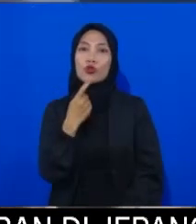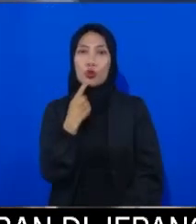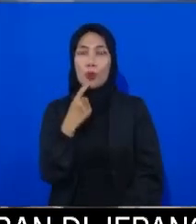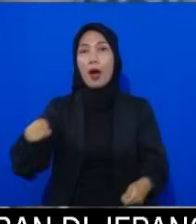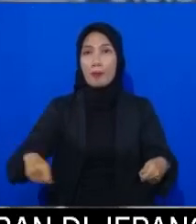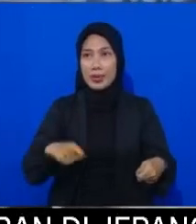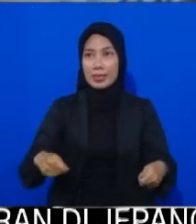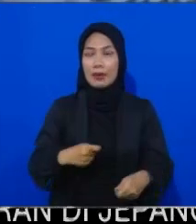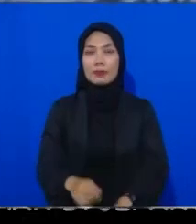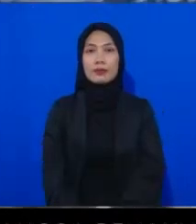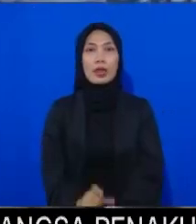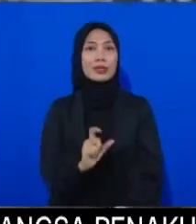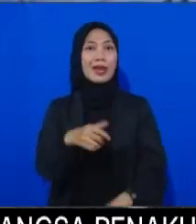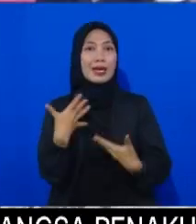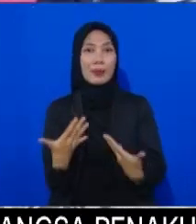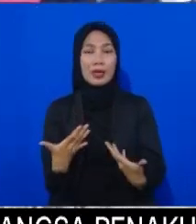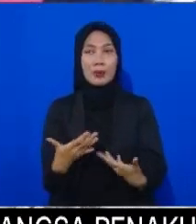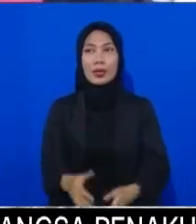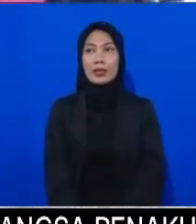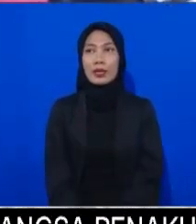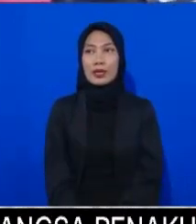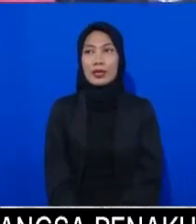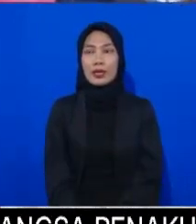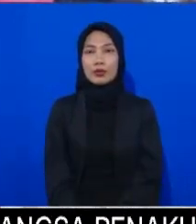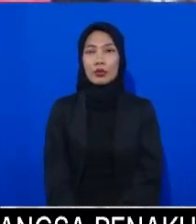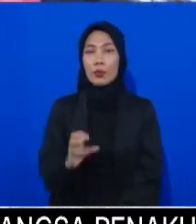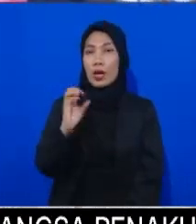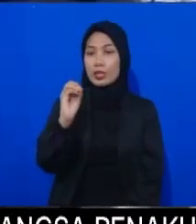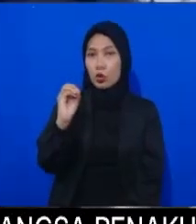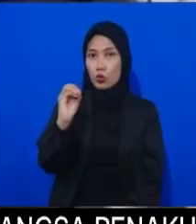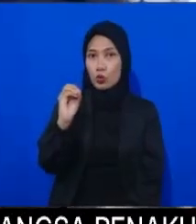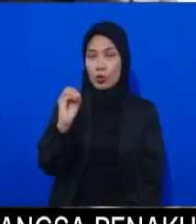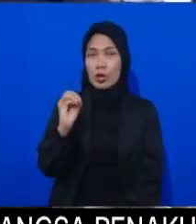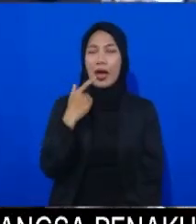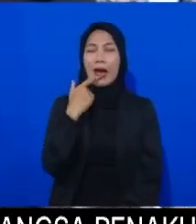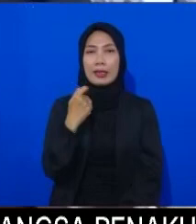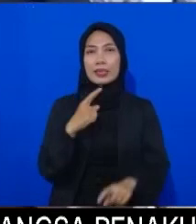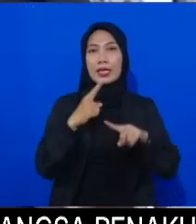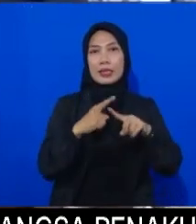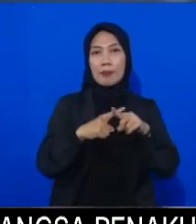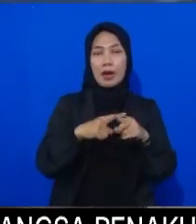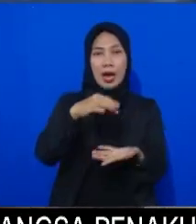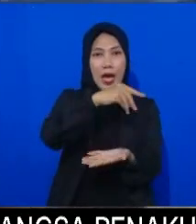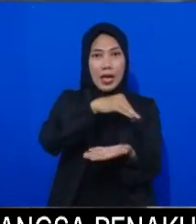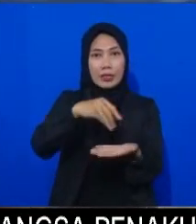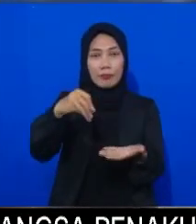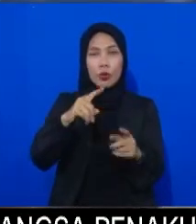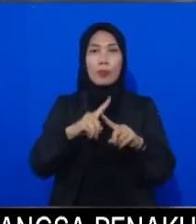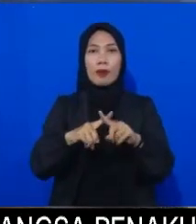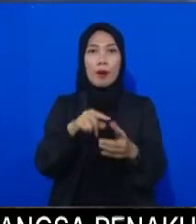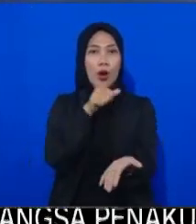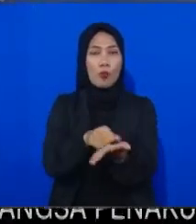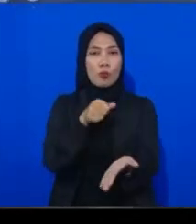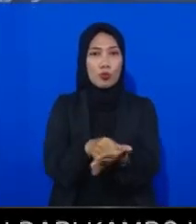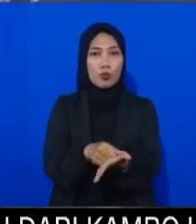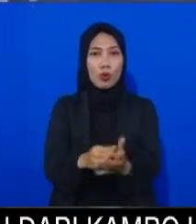untuk membuatnya pertama telur asin dibuat menjadi adonan bersama dengan tepung terigu dan tepung tapioka serta bumbu penyedap bawang